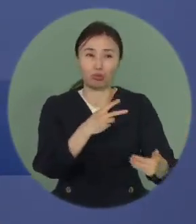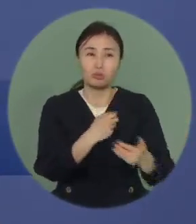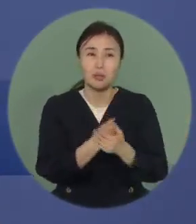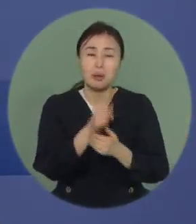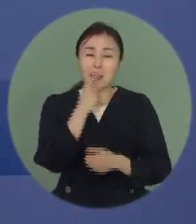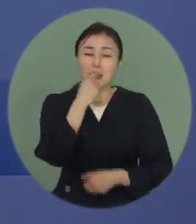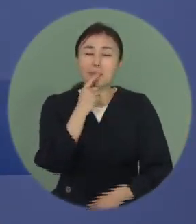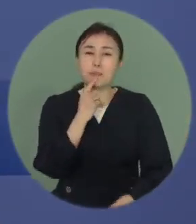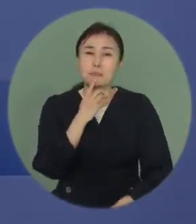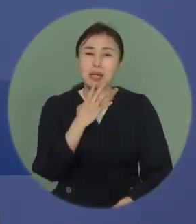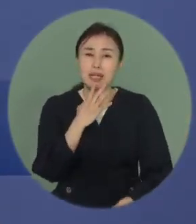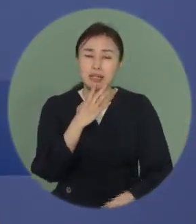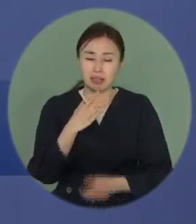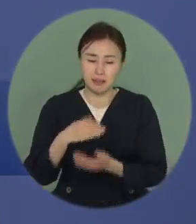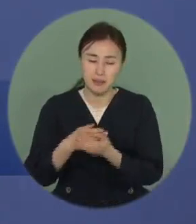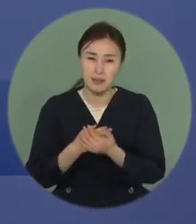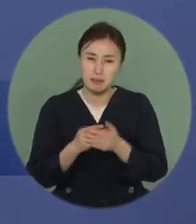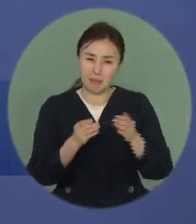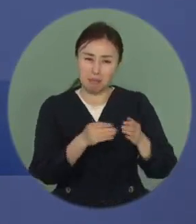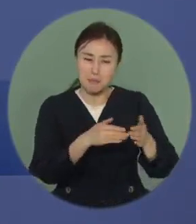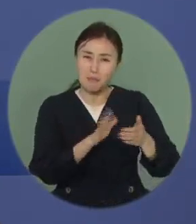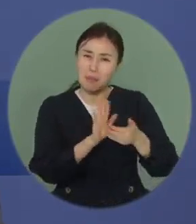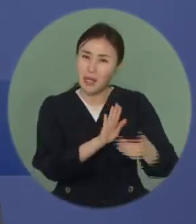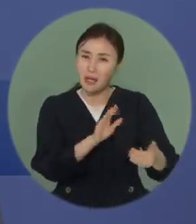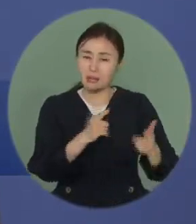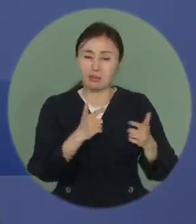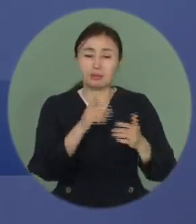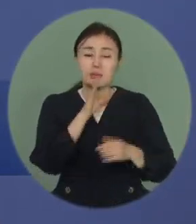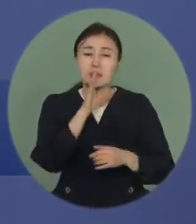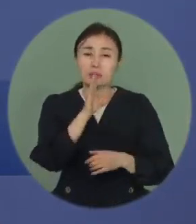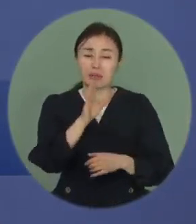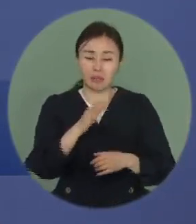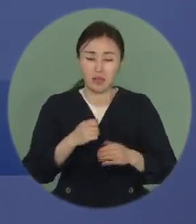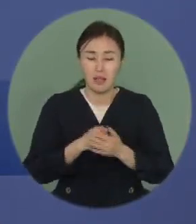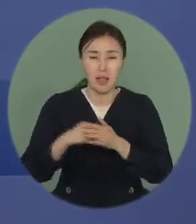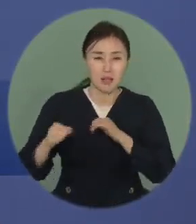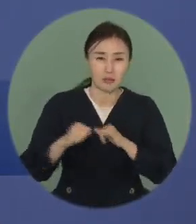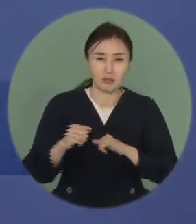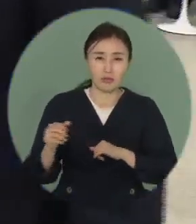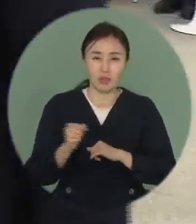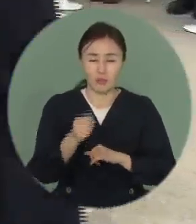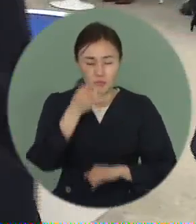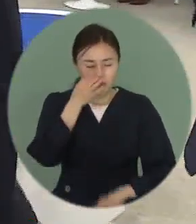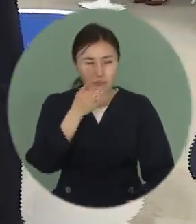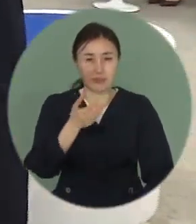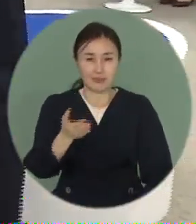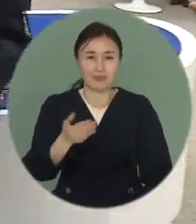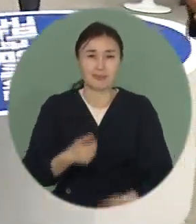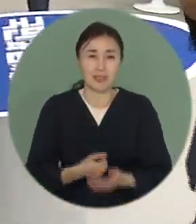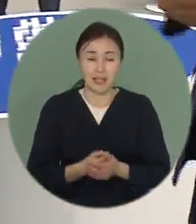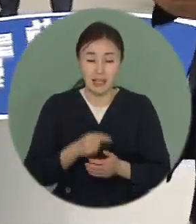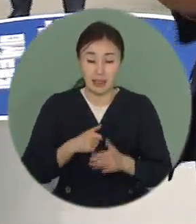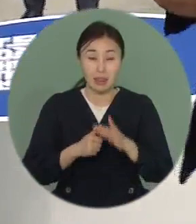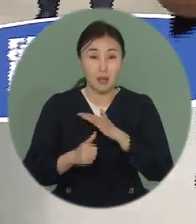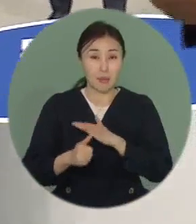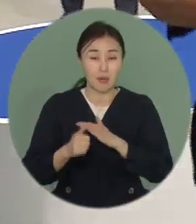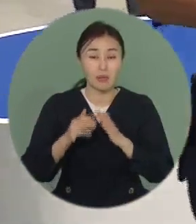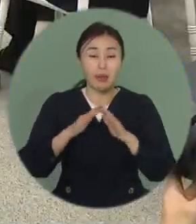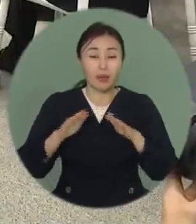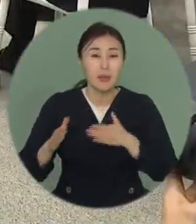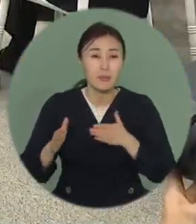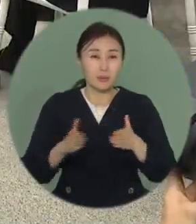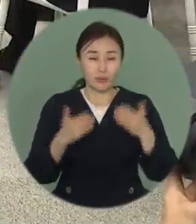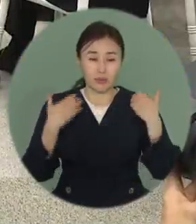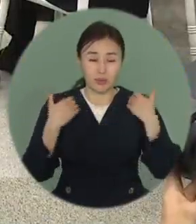말로만 제기하는 것이 아니라 실제 행동으로 보여준다는 점 조국 대표는 전남도청에서